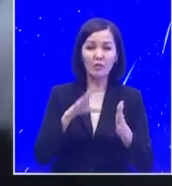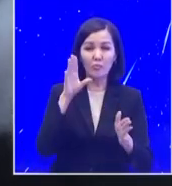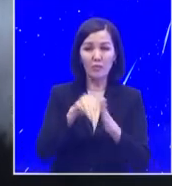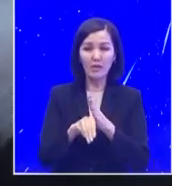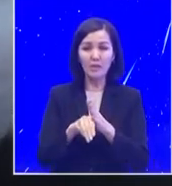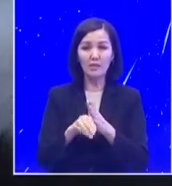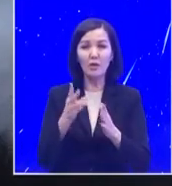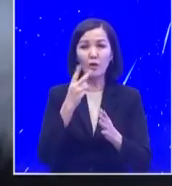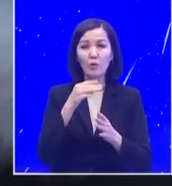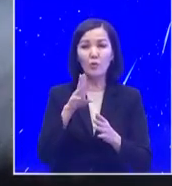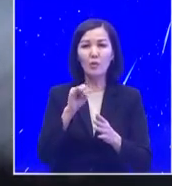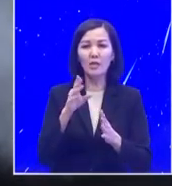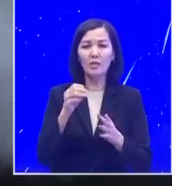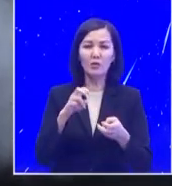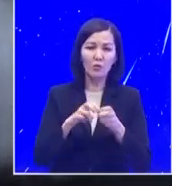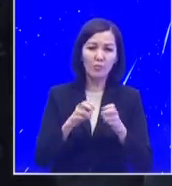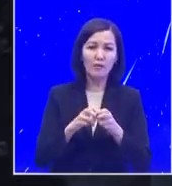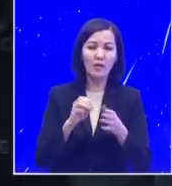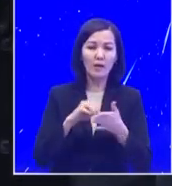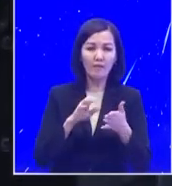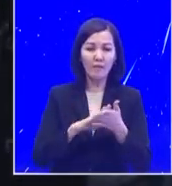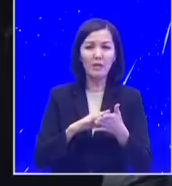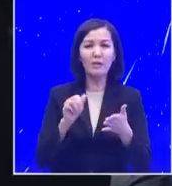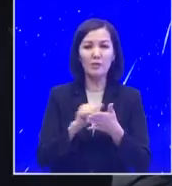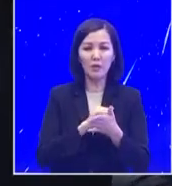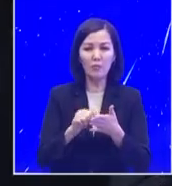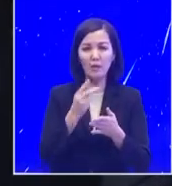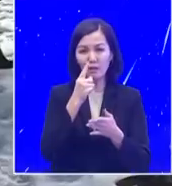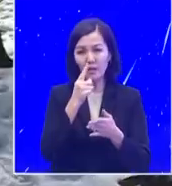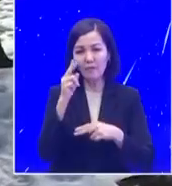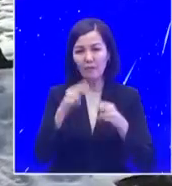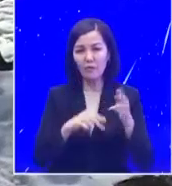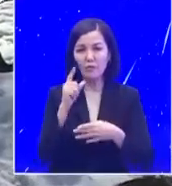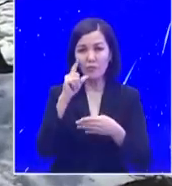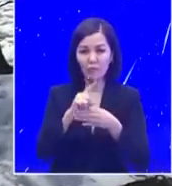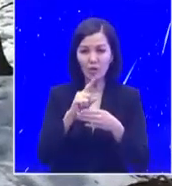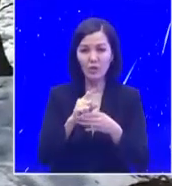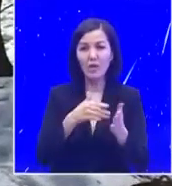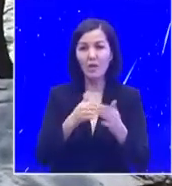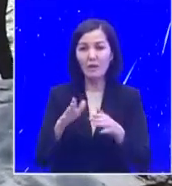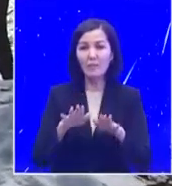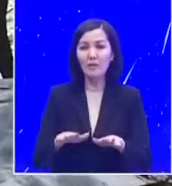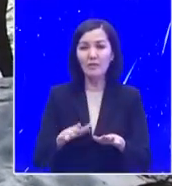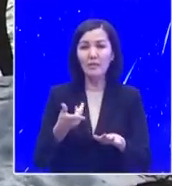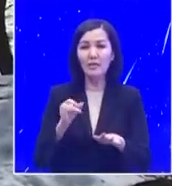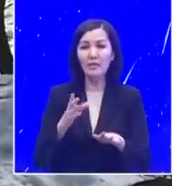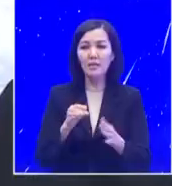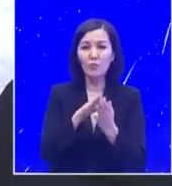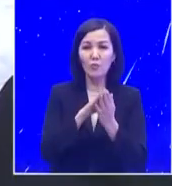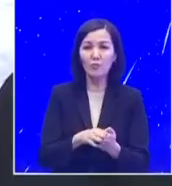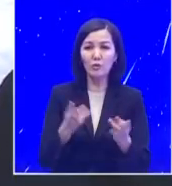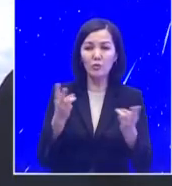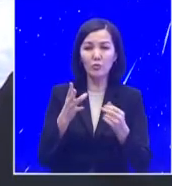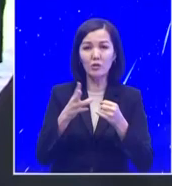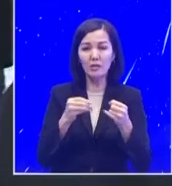Кроме того, уйтасцы испытывают проблемы с оформлением документов на недавно построенную мечеть и отсутствие места для погребения умерших.